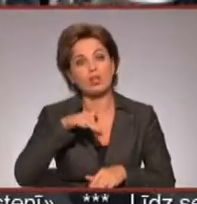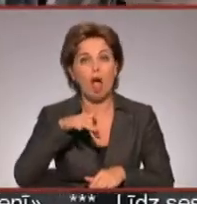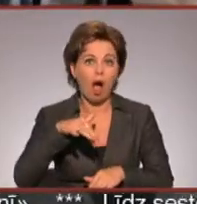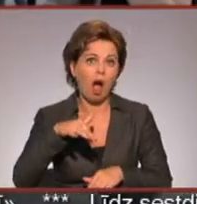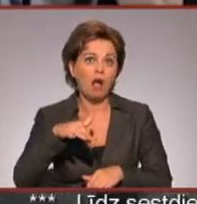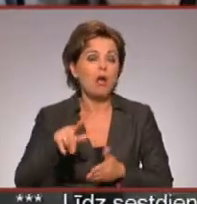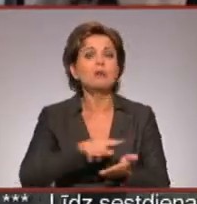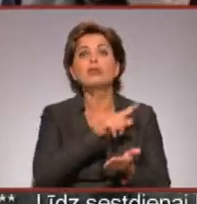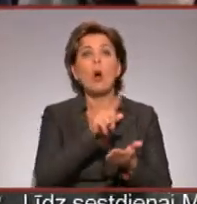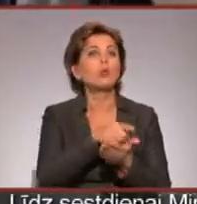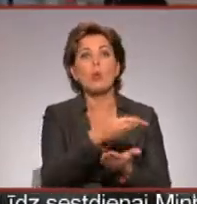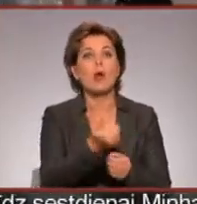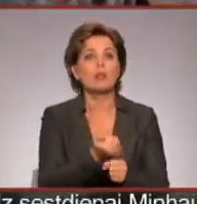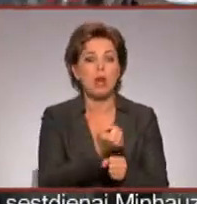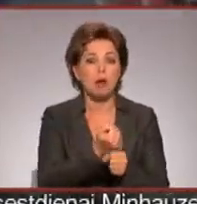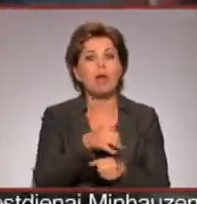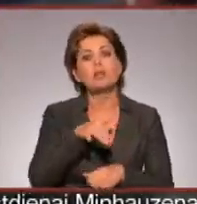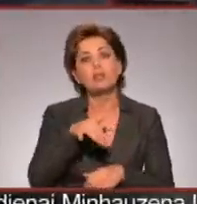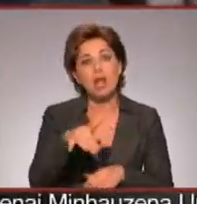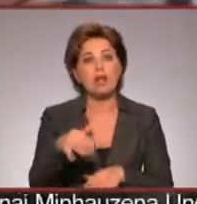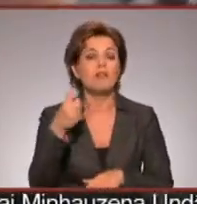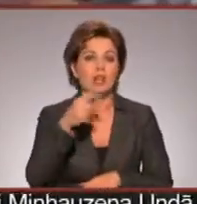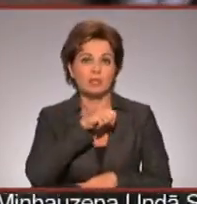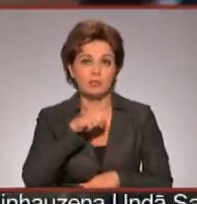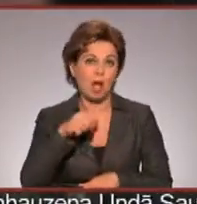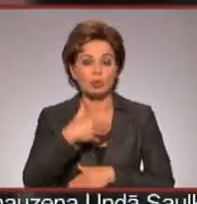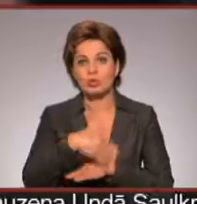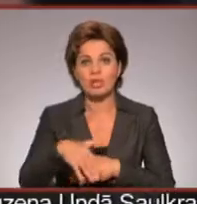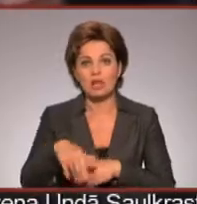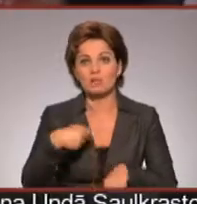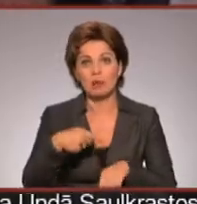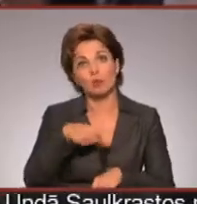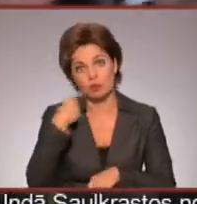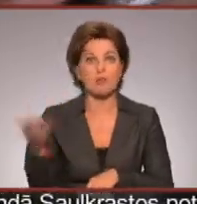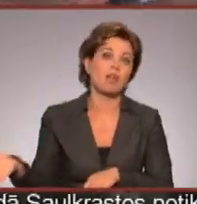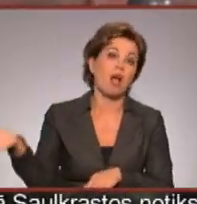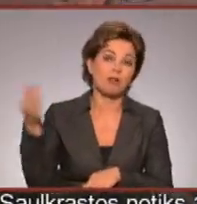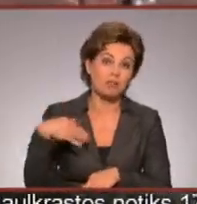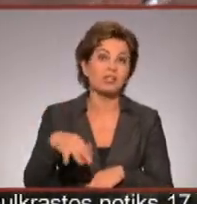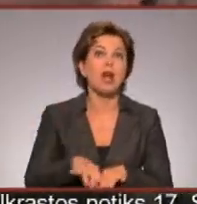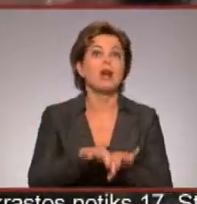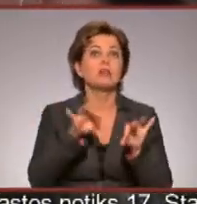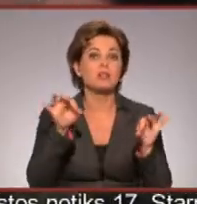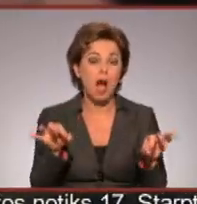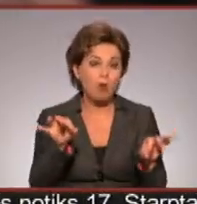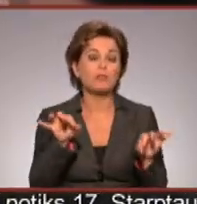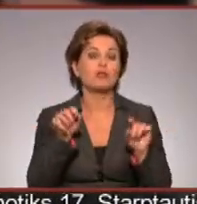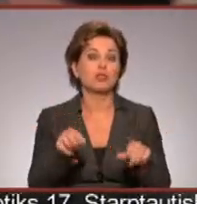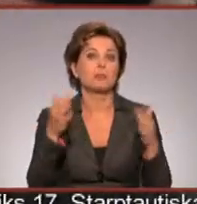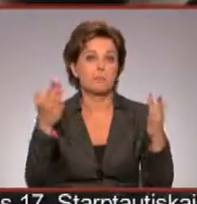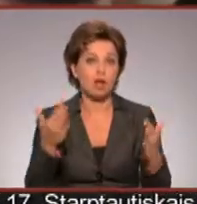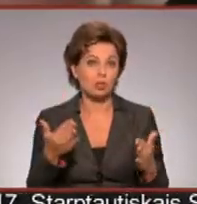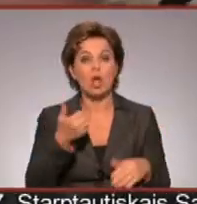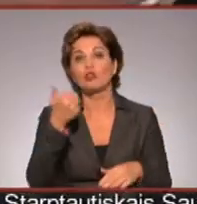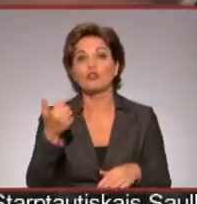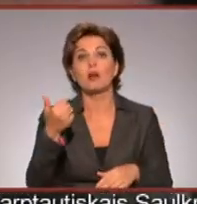Es pajautāju, ko tu dari, kur ej? Viņš saka, es eju viens pats uz ielas spēlēt, negrib nākt līdzi. Un tā mums sākās šis te pasākums, kurš šogad